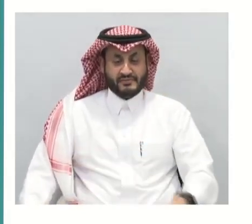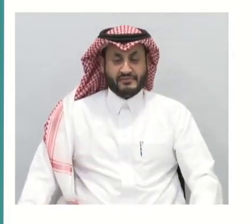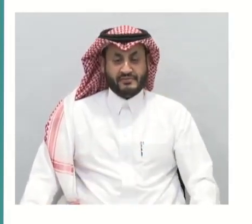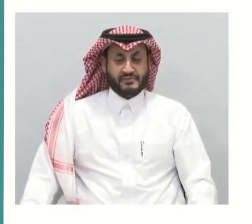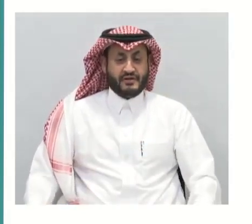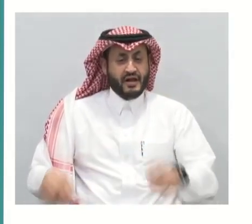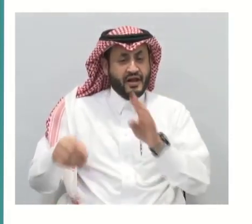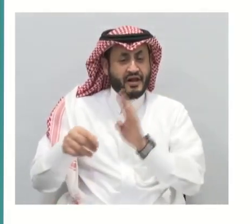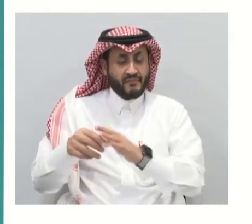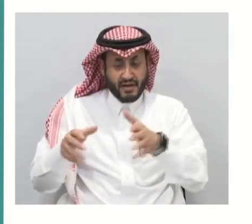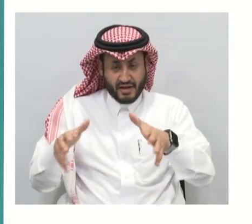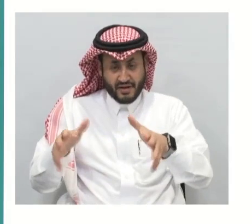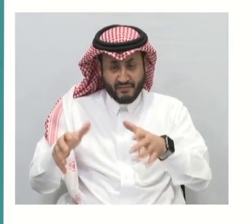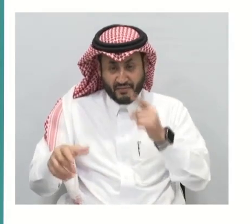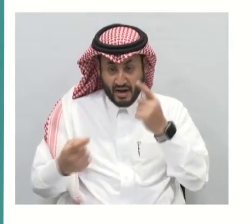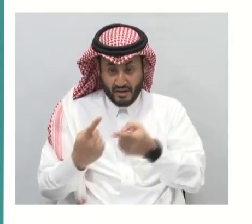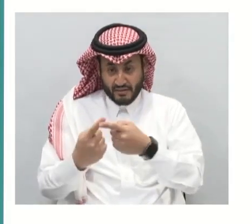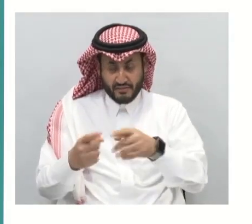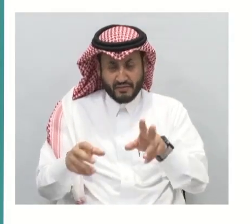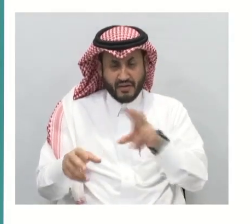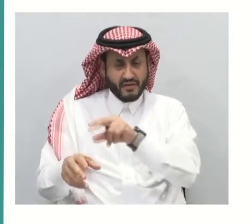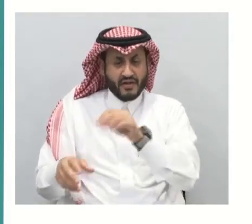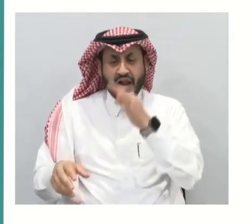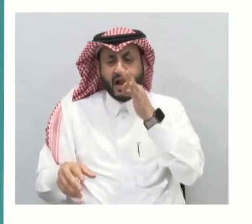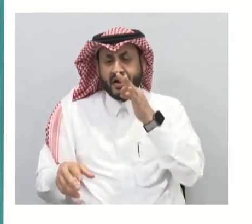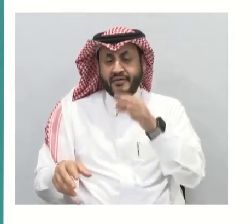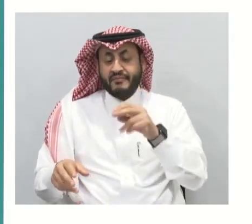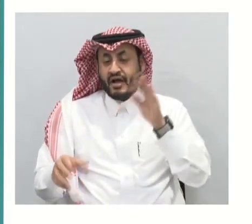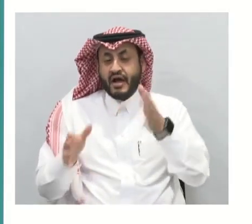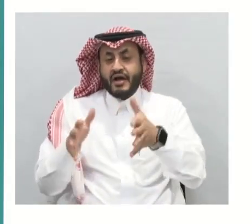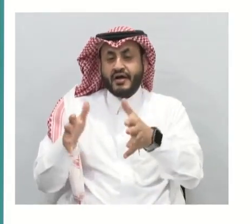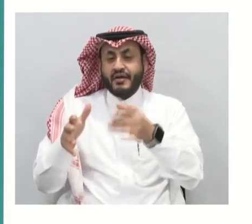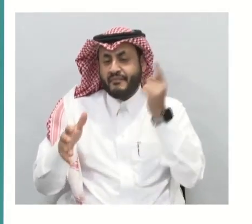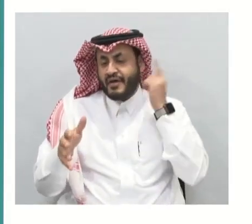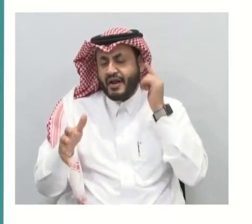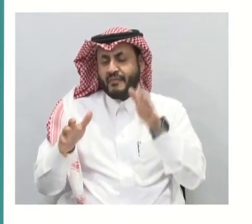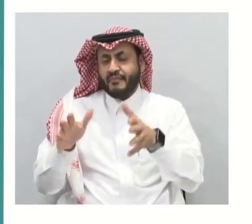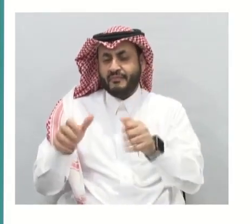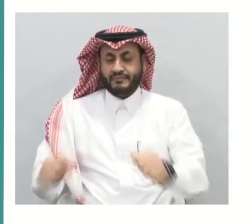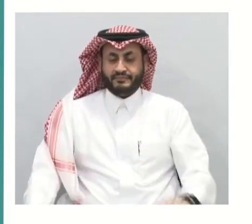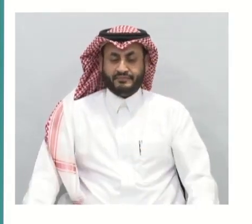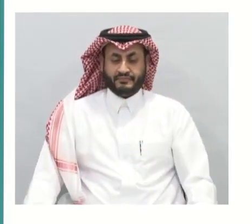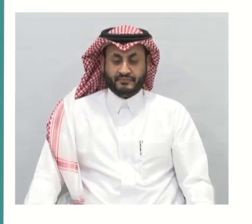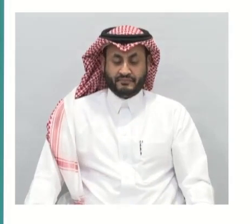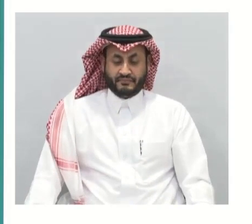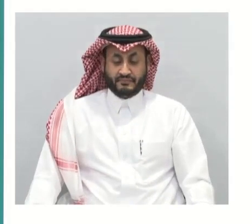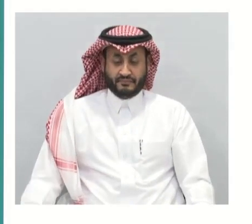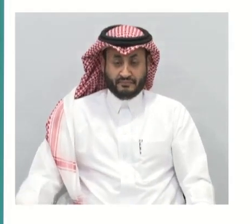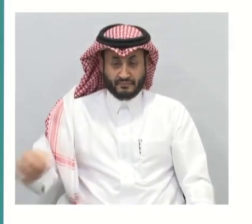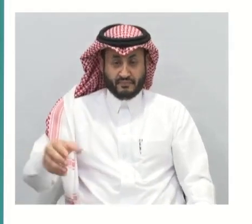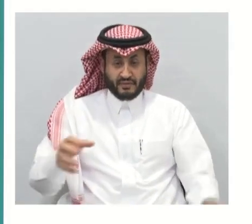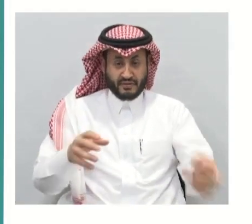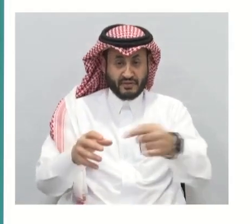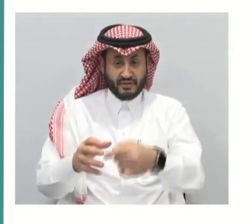الموجات اي شيء او اي منبه كما تسمعون صوت الان يصلكم الموجات الصوتيه تنتقل